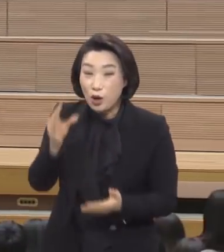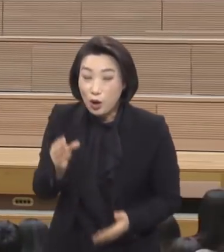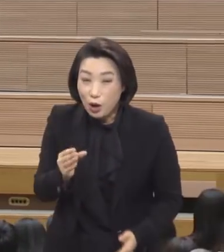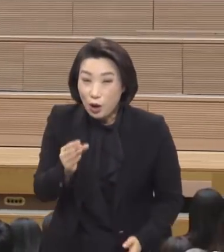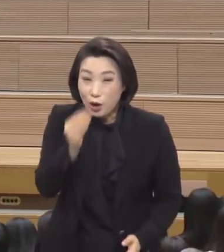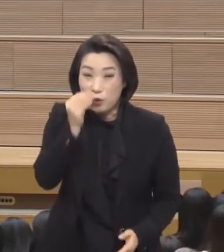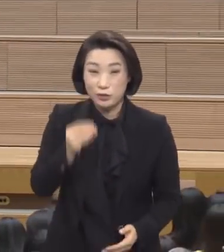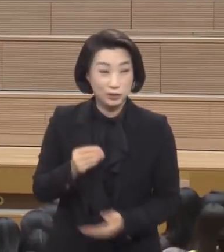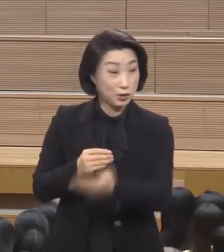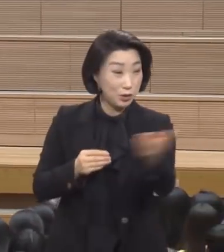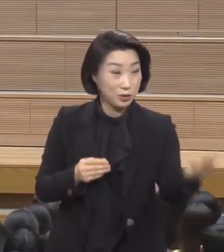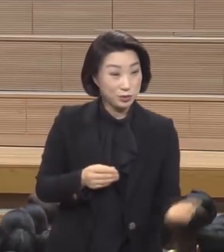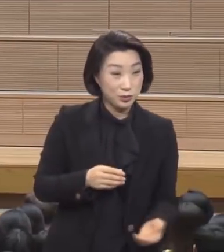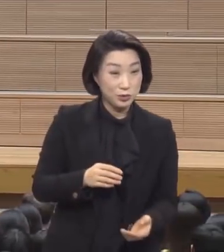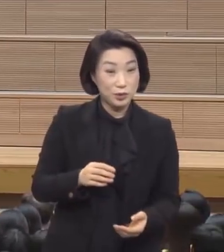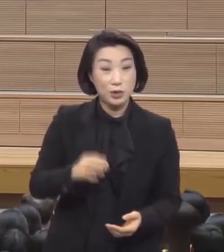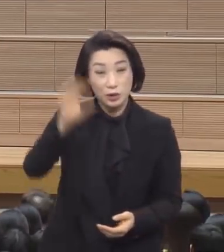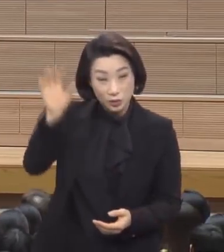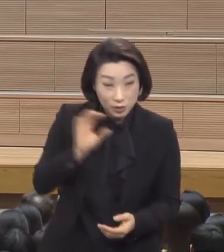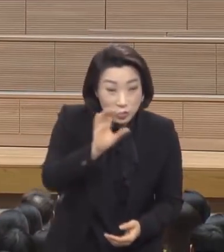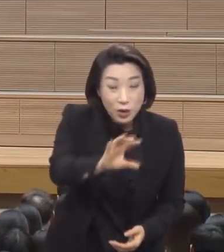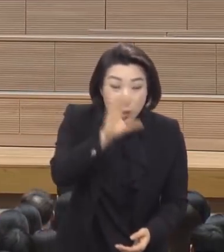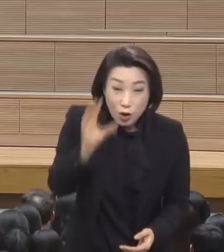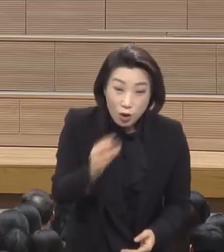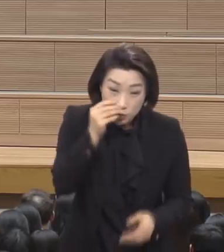거룩하니 너희도 거룩하나?